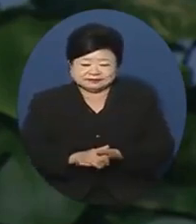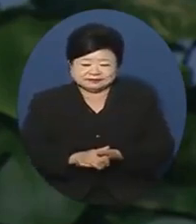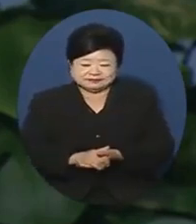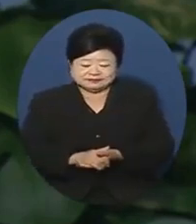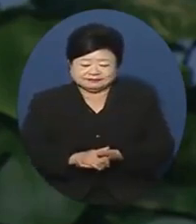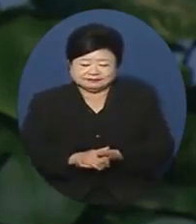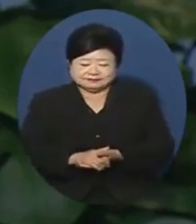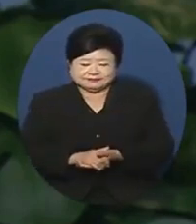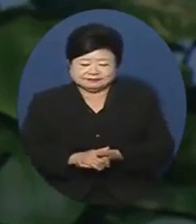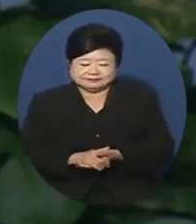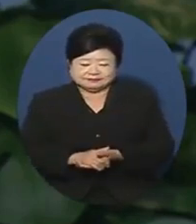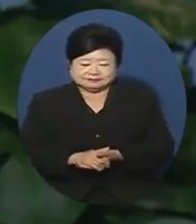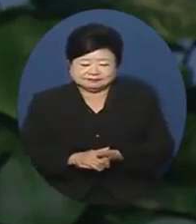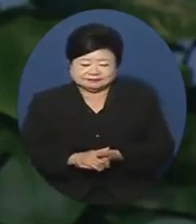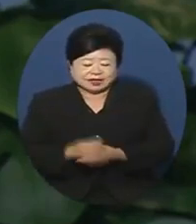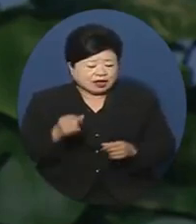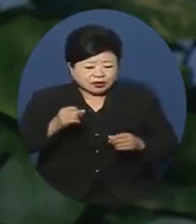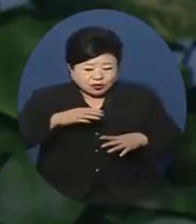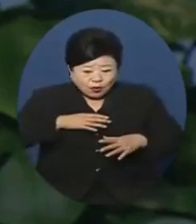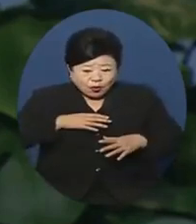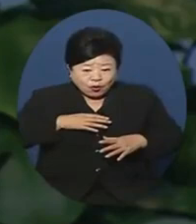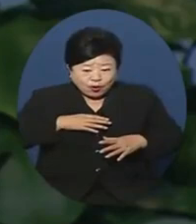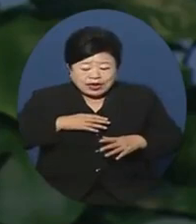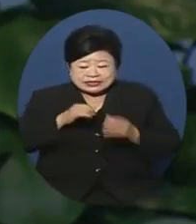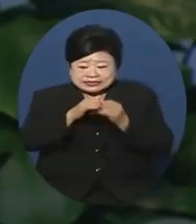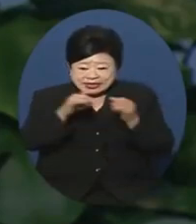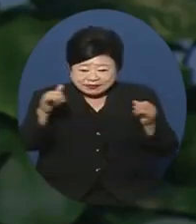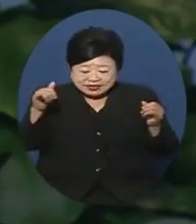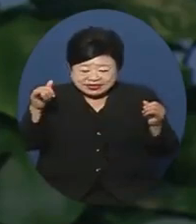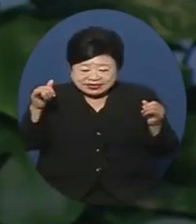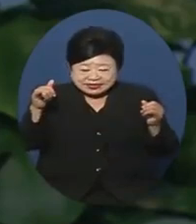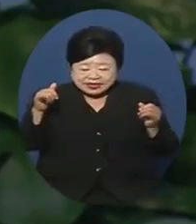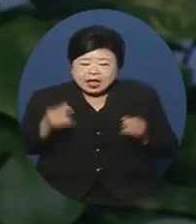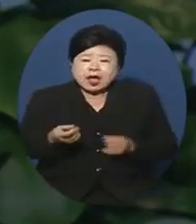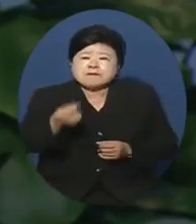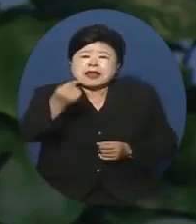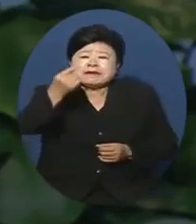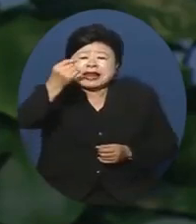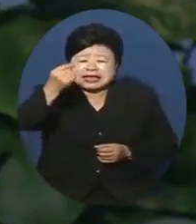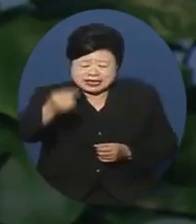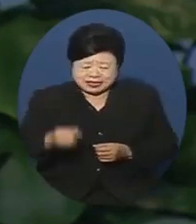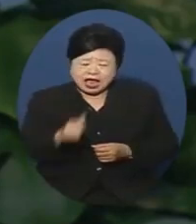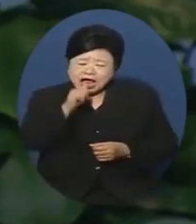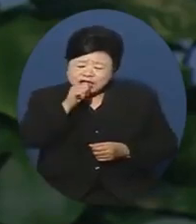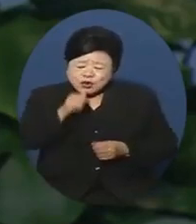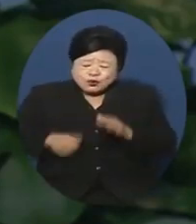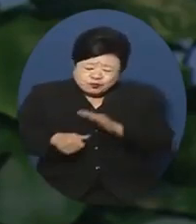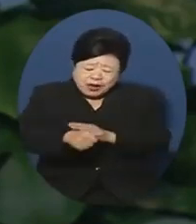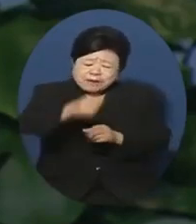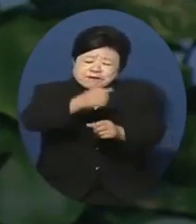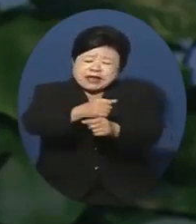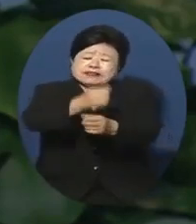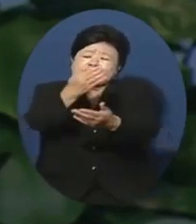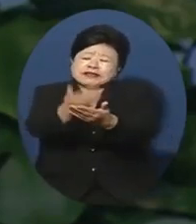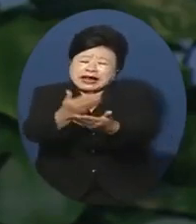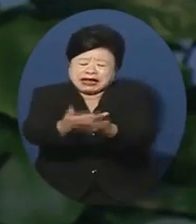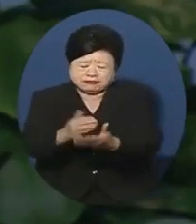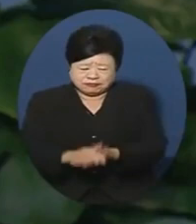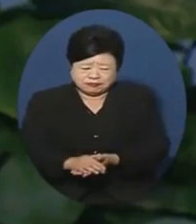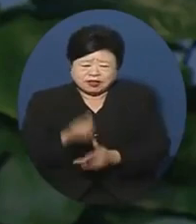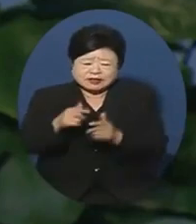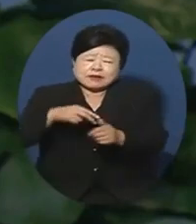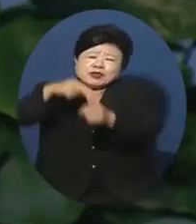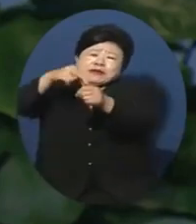깊이 놀란 이스라엘 백성들은 빨리 뱀을 만들어서